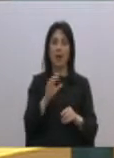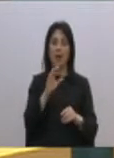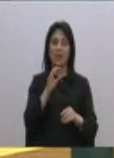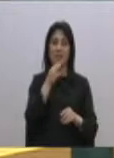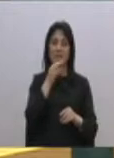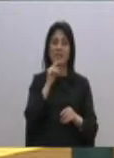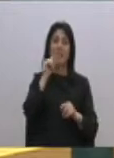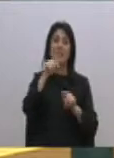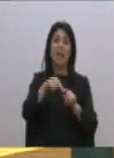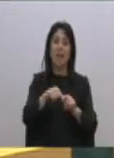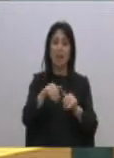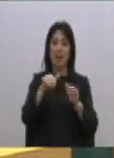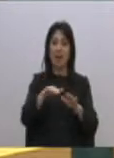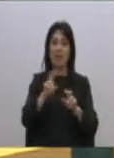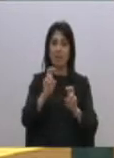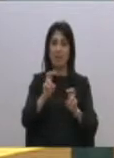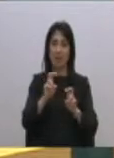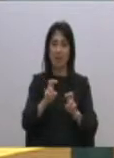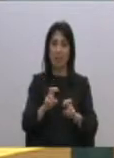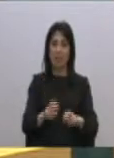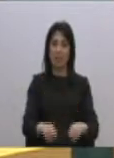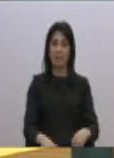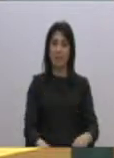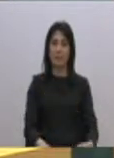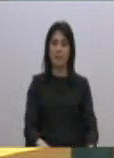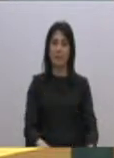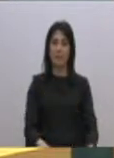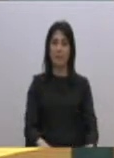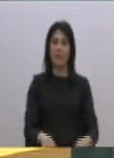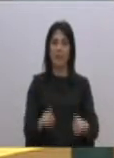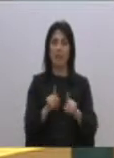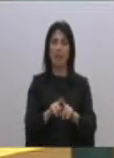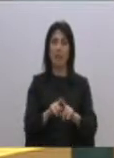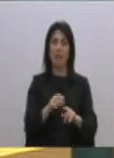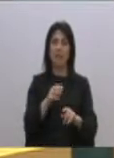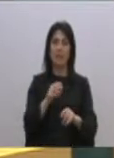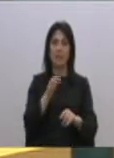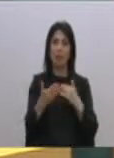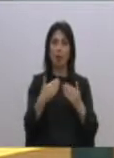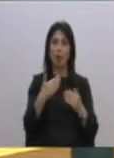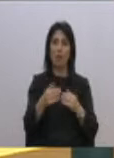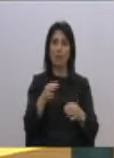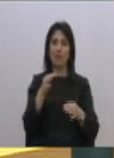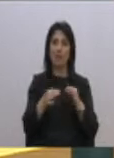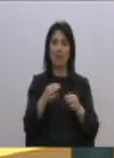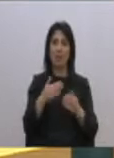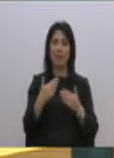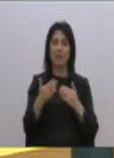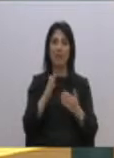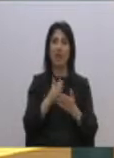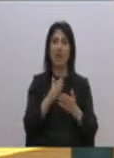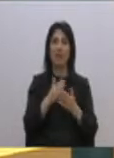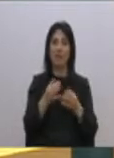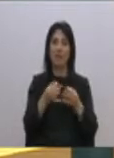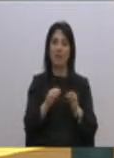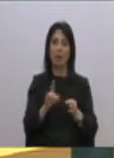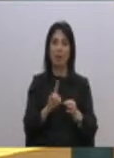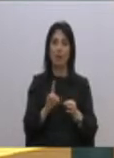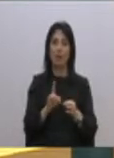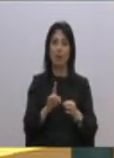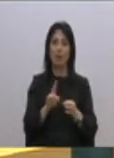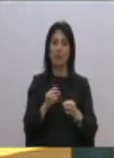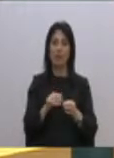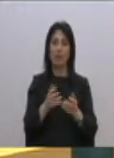sanam gadatsqotilebebi da eseti manam samam დახლებისათვის არის დაუშვებელი